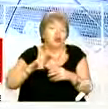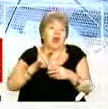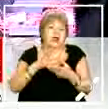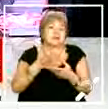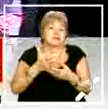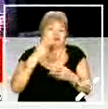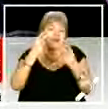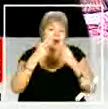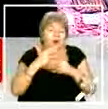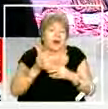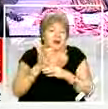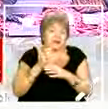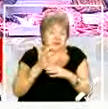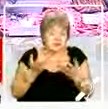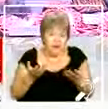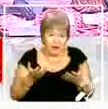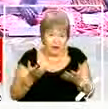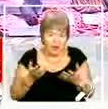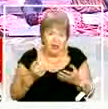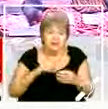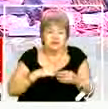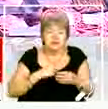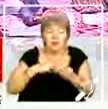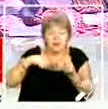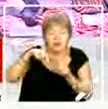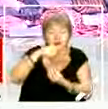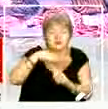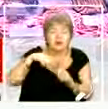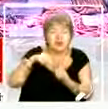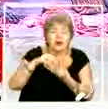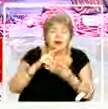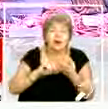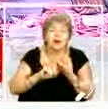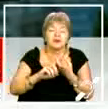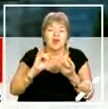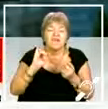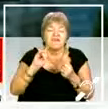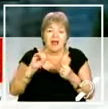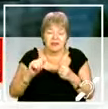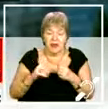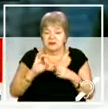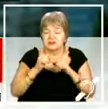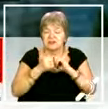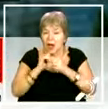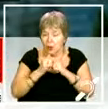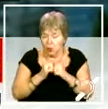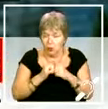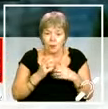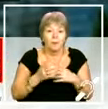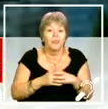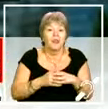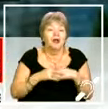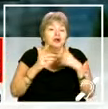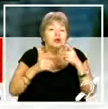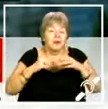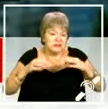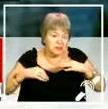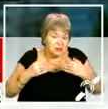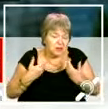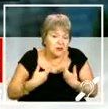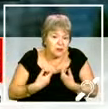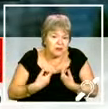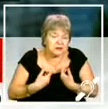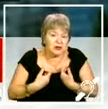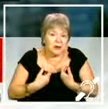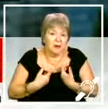la urmă bunurile. Deci suntem într-un cerc vicios al inflației. Sau a doua situație, poate în funcție de sănătatea fiecăruia, de